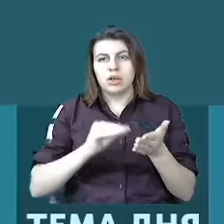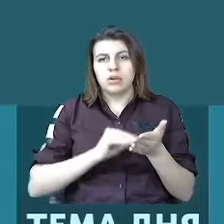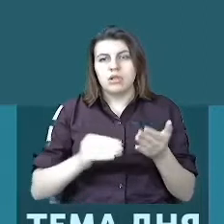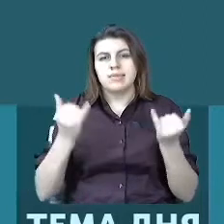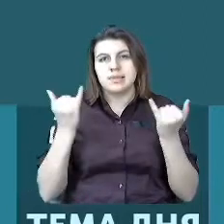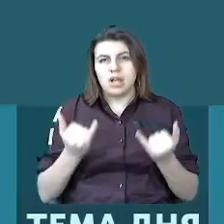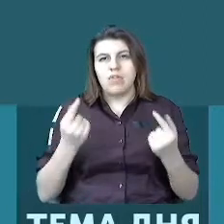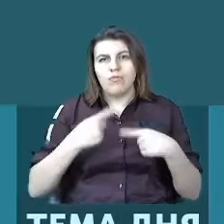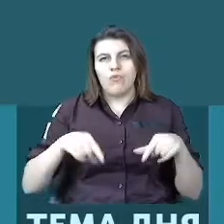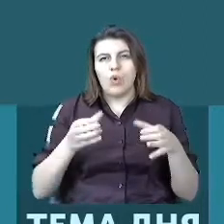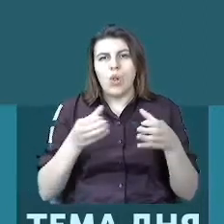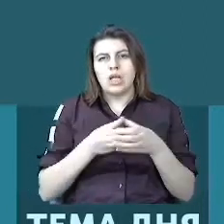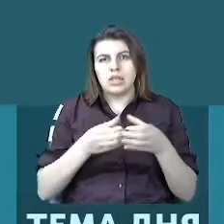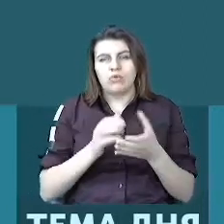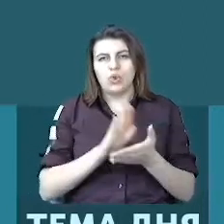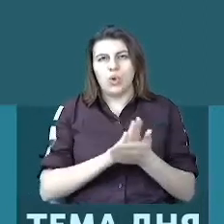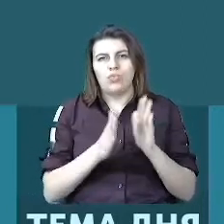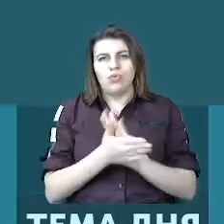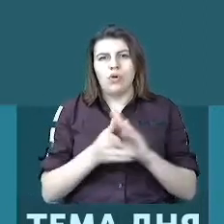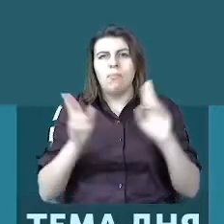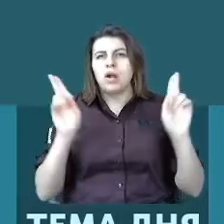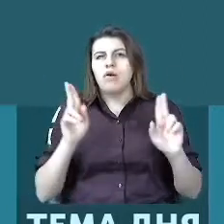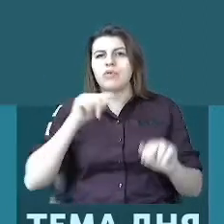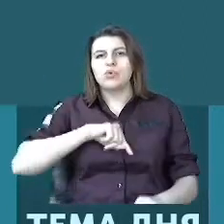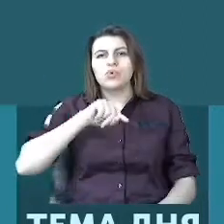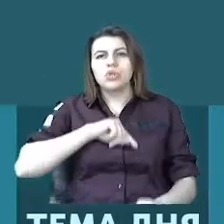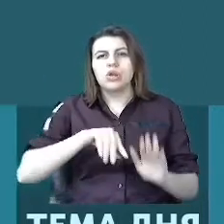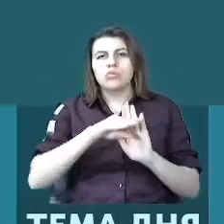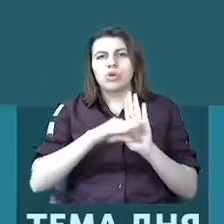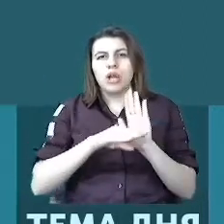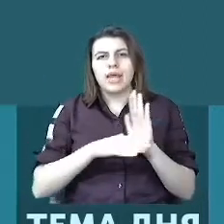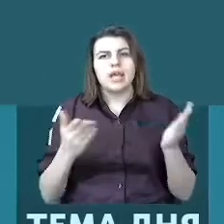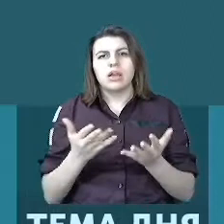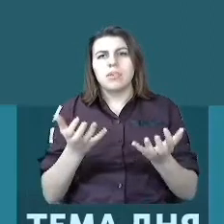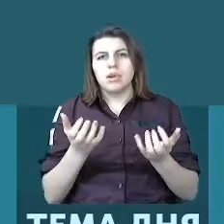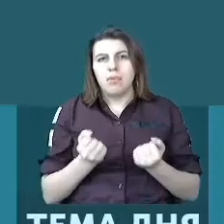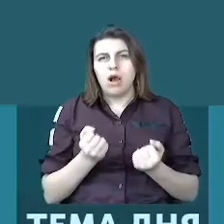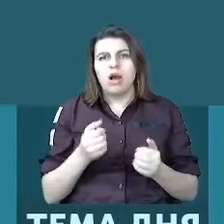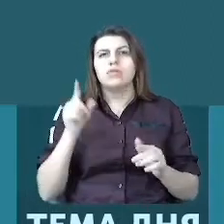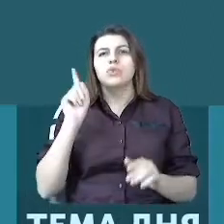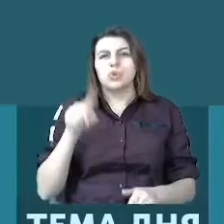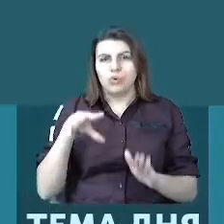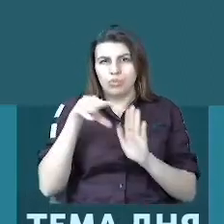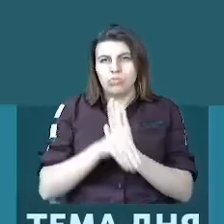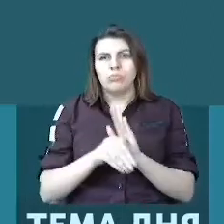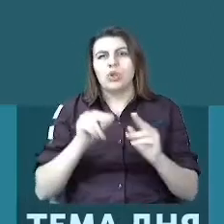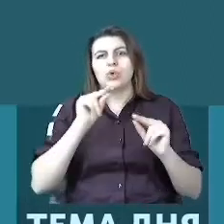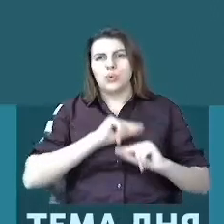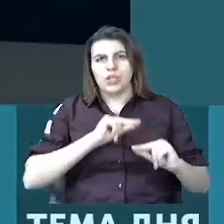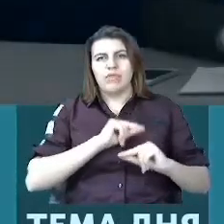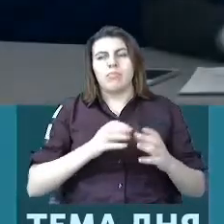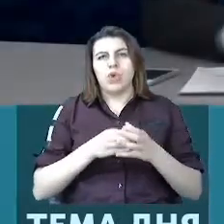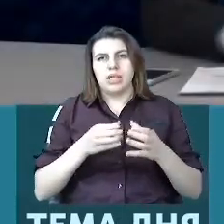колективному договорі правил внутрішнього розпорядку, які приймаються, в тому числі і трудовим колективом.